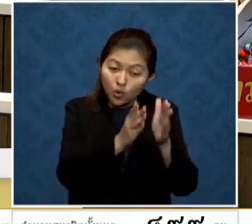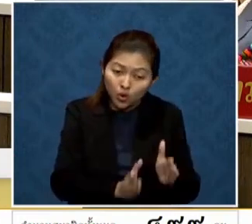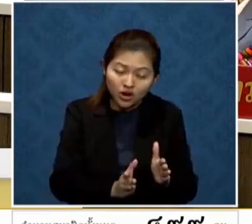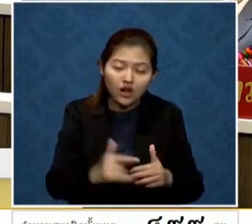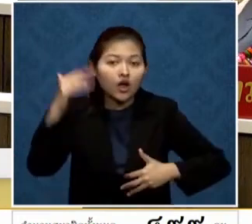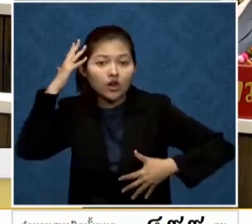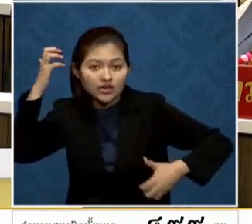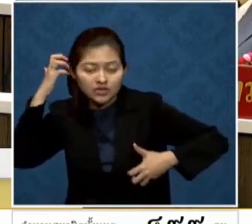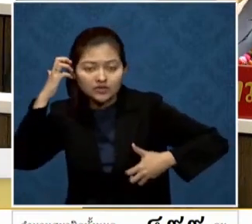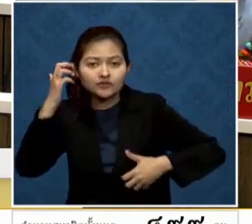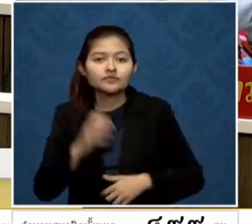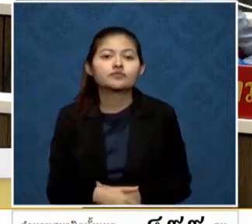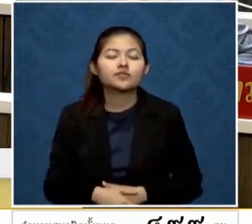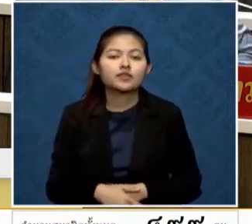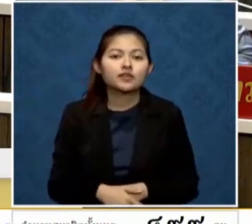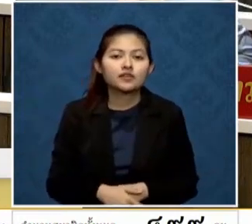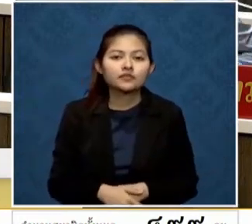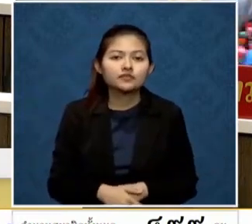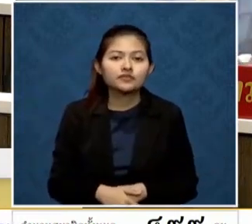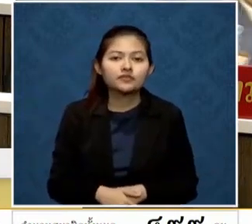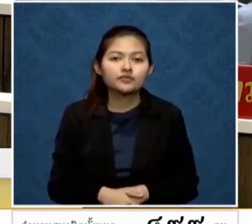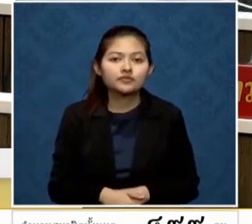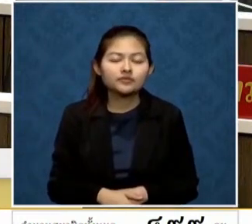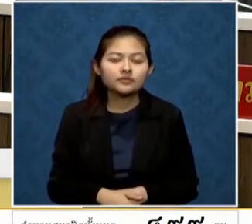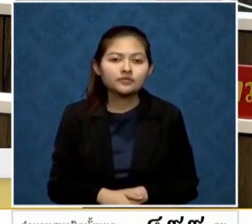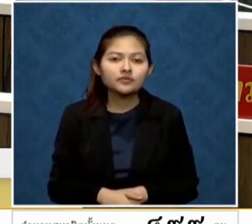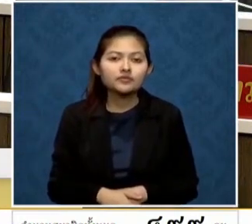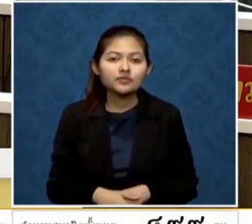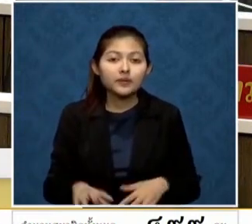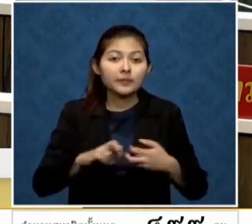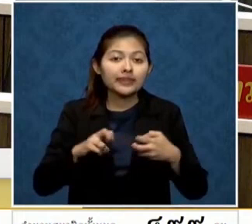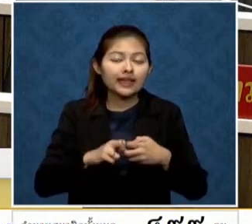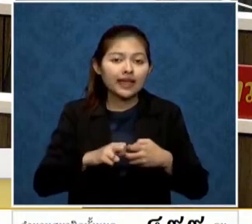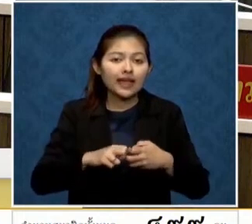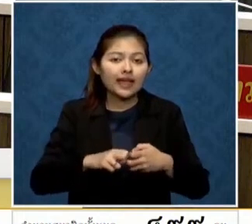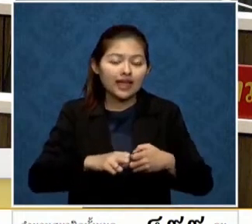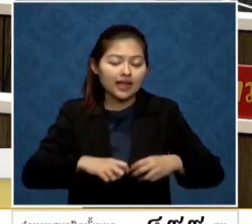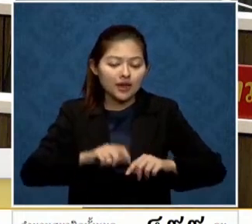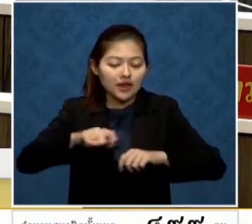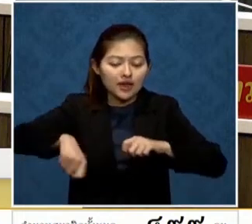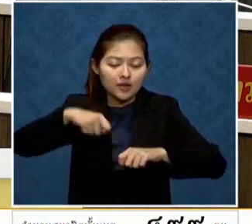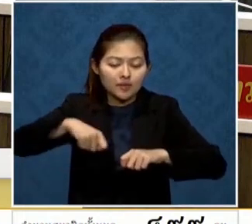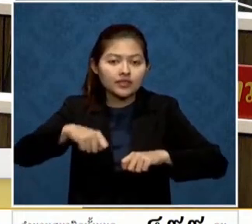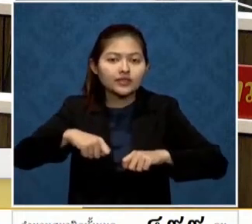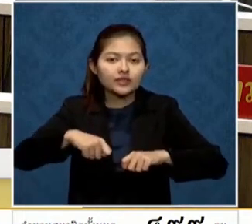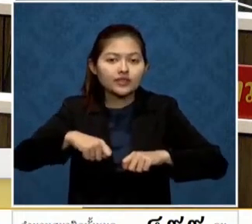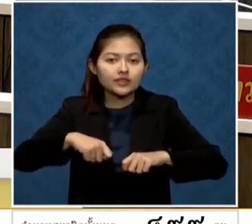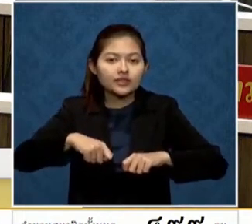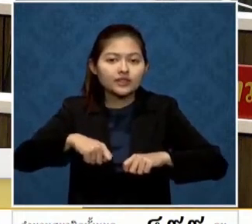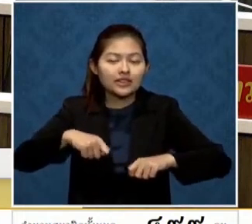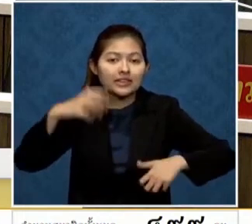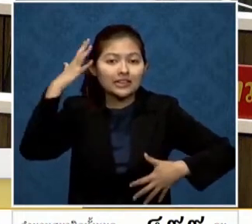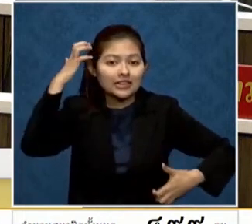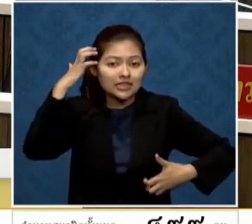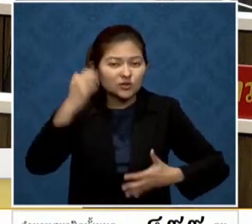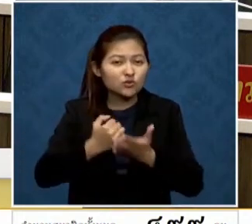ลิงนะครับนอกจากนี้นะครับปัญหาที่ว่ามีการทำหมันลิงแล้วจะช่วยแก้ปัญหาประชากรลิงได้หรือ